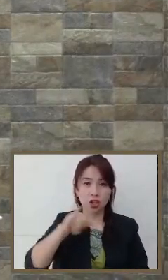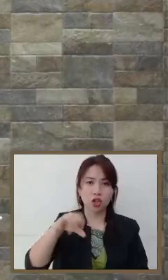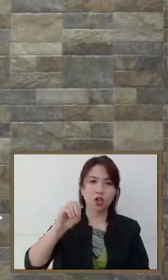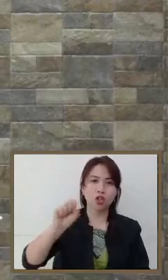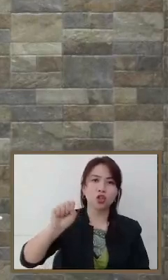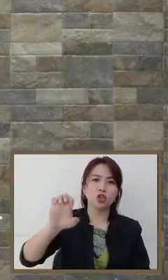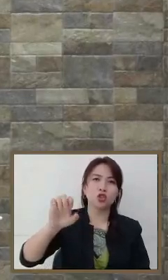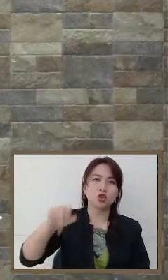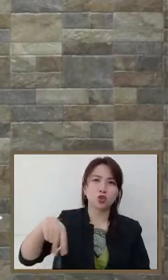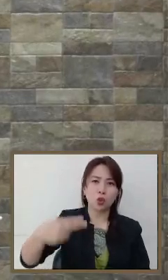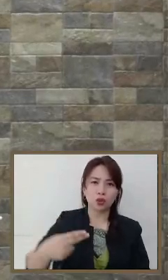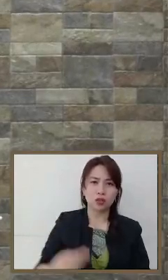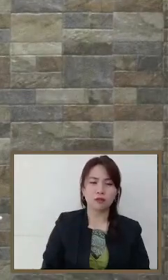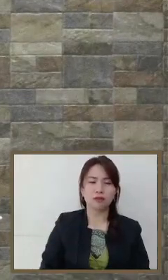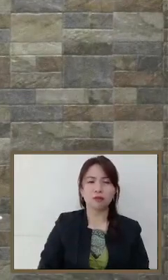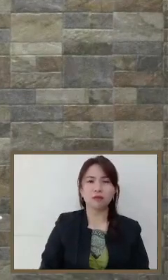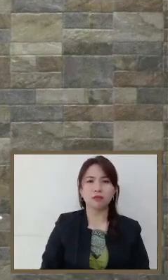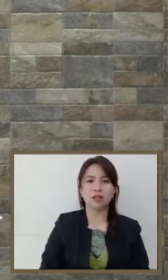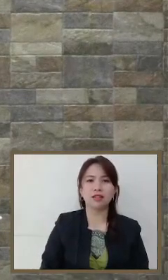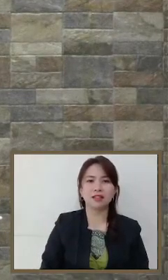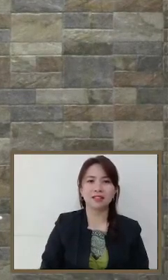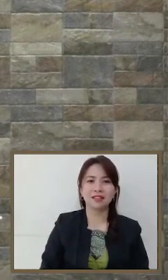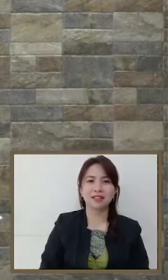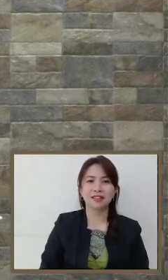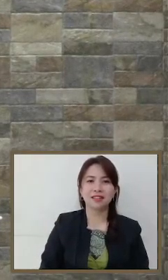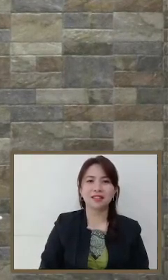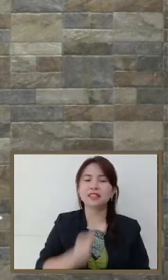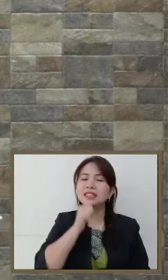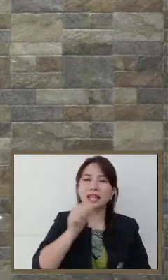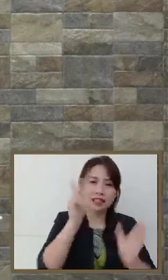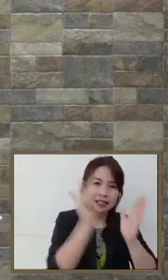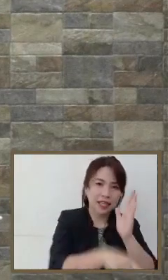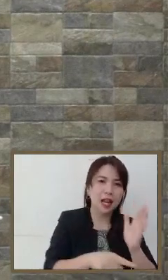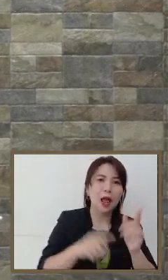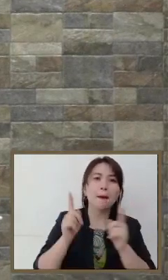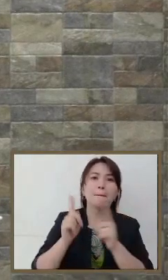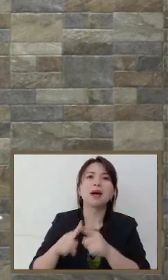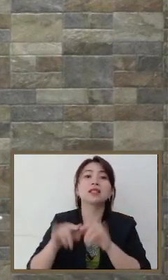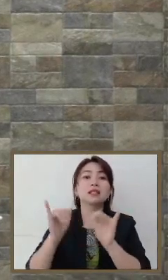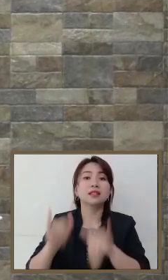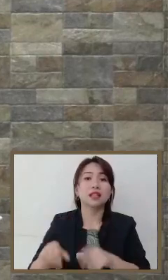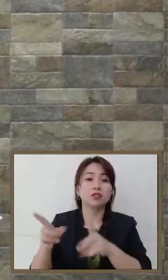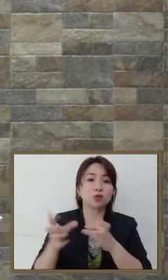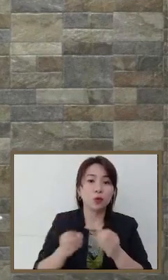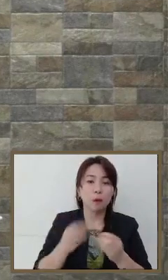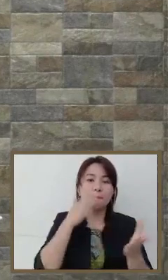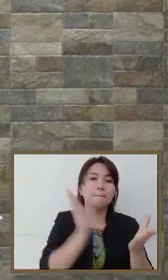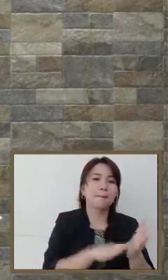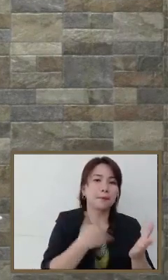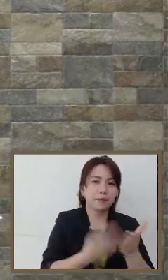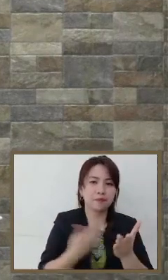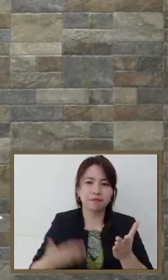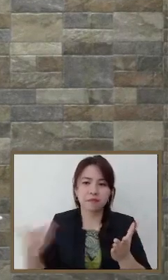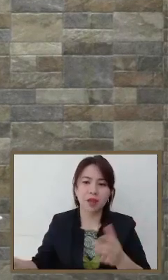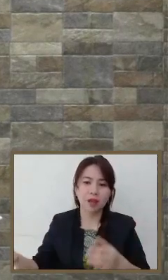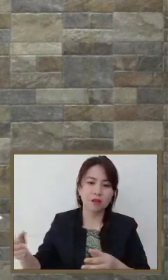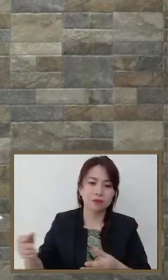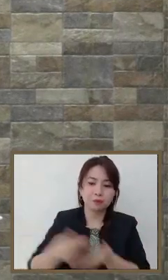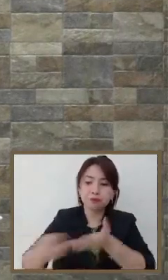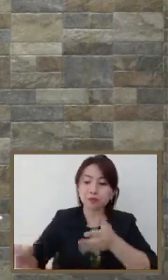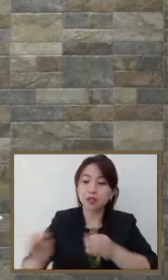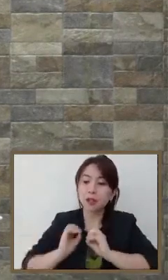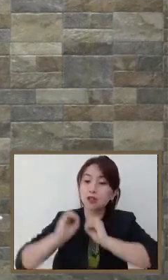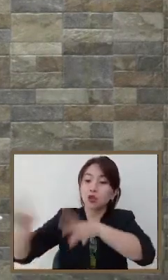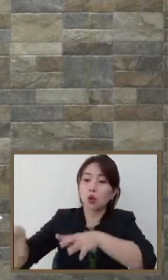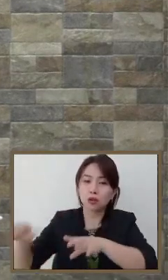natin yan ihulog na lang natin ganun pa rin hindi pa rin tamang pagtrato sa kapatid Amen At after noon teka lang lang habang